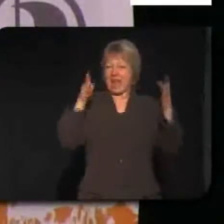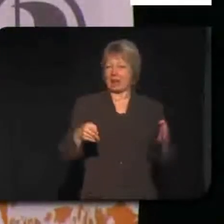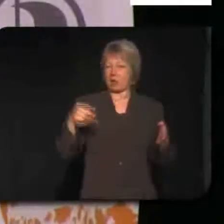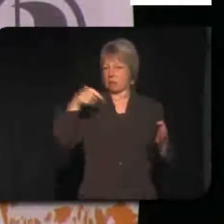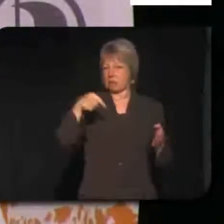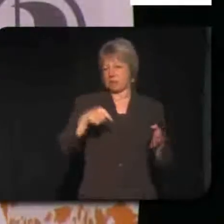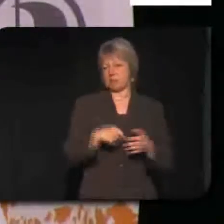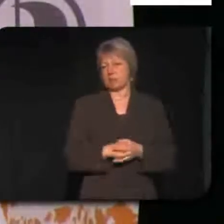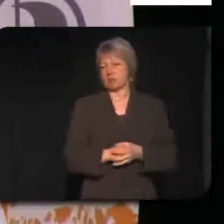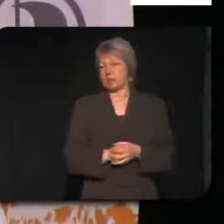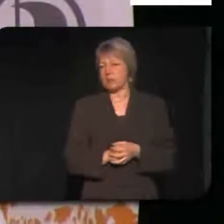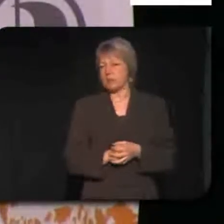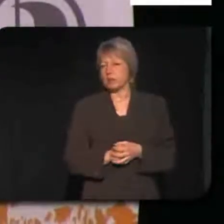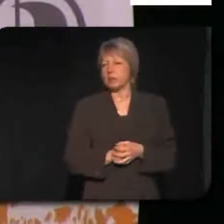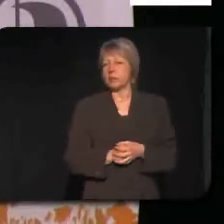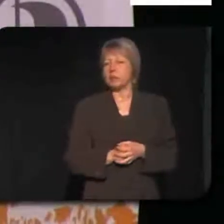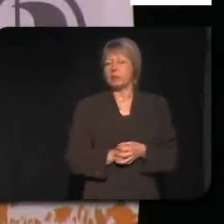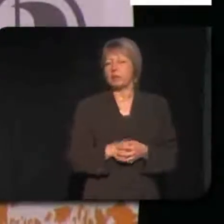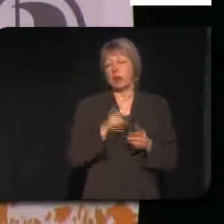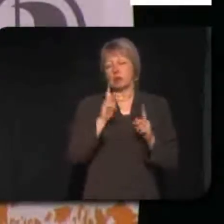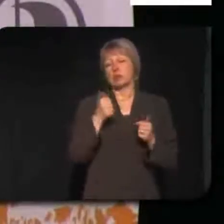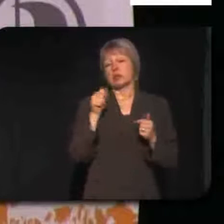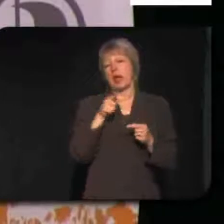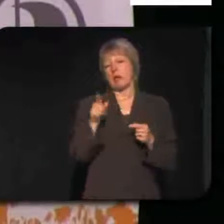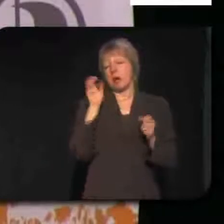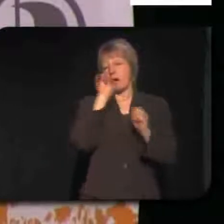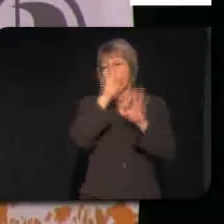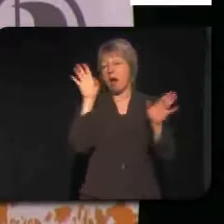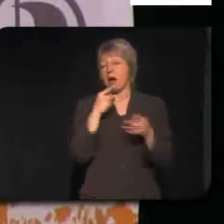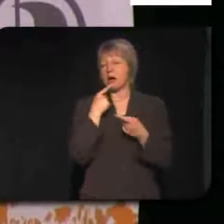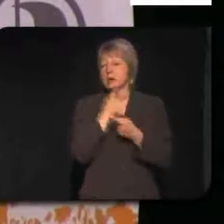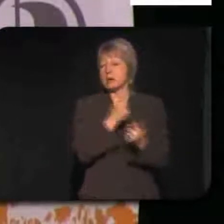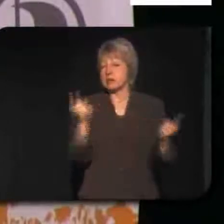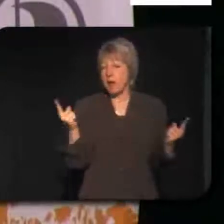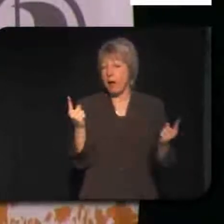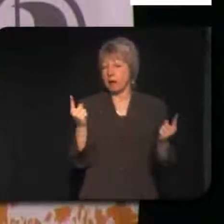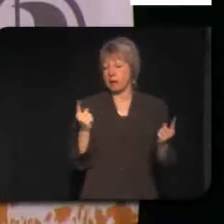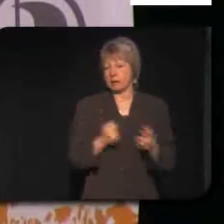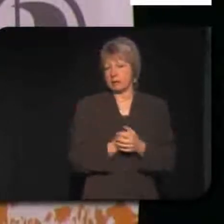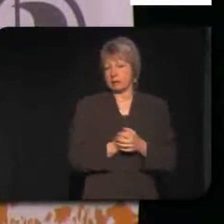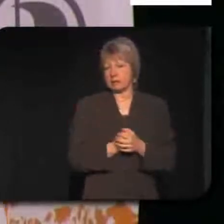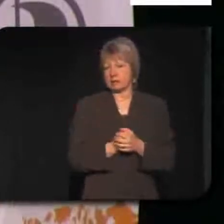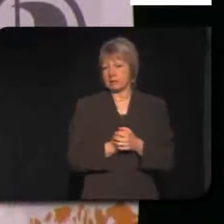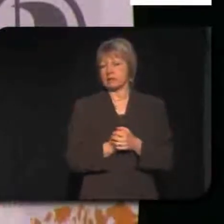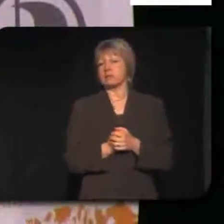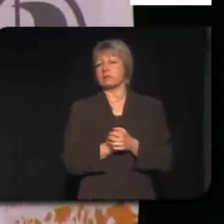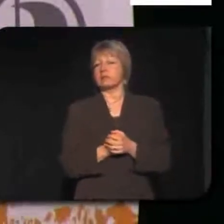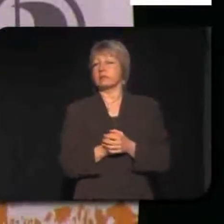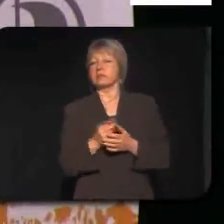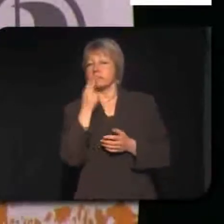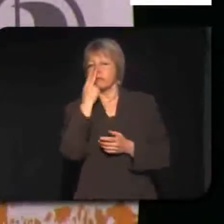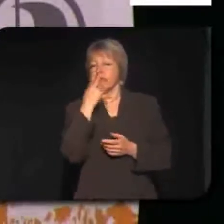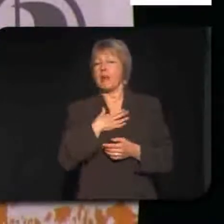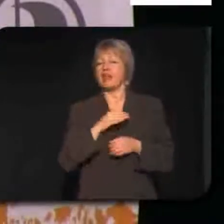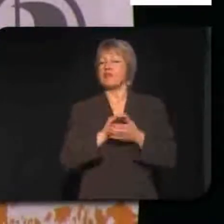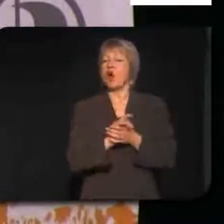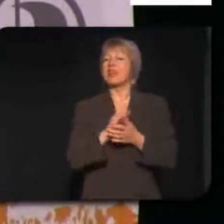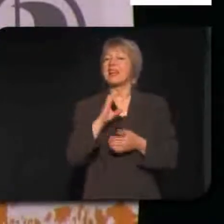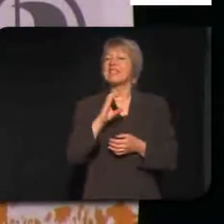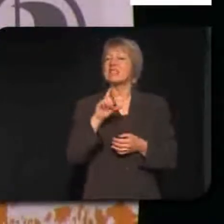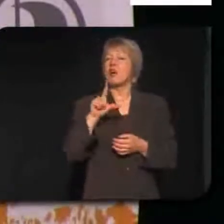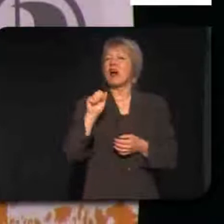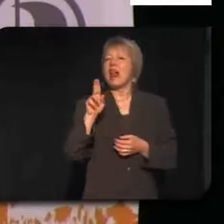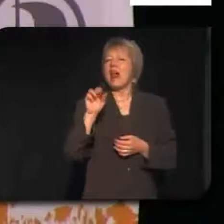in diesem Zusammenhang sei einmal erwähnt und ich nehme mal die Worten von meinen Freund Christopher Lauer die